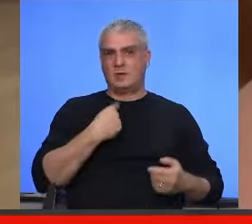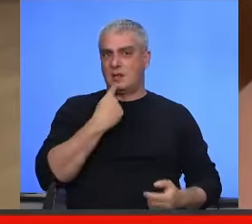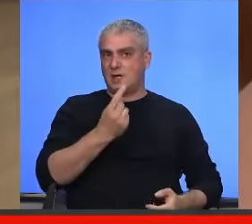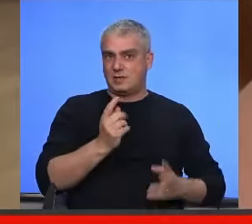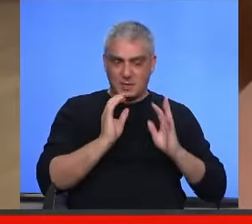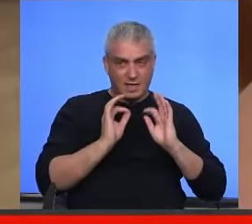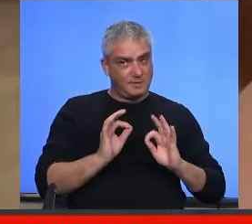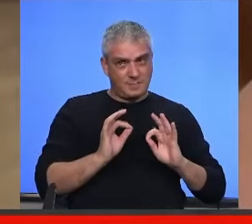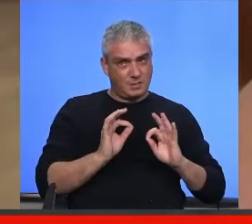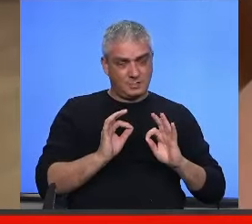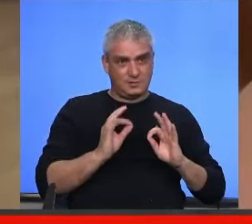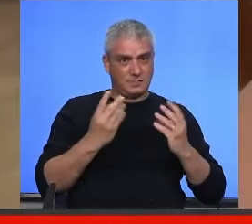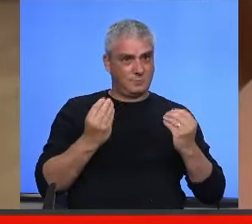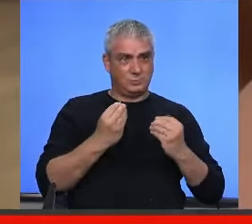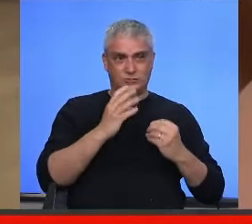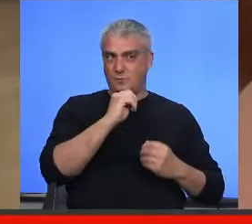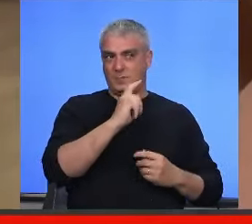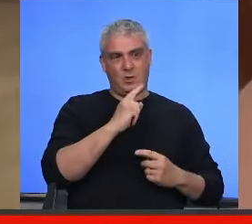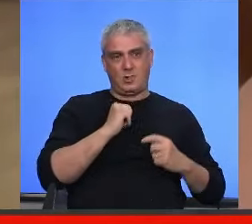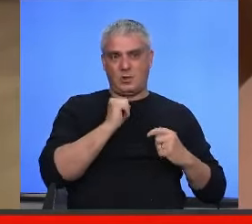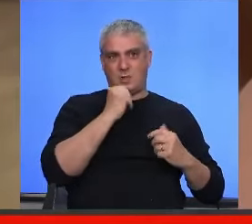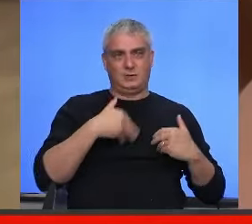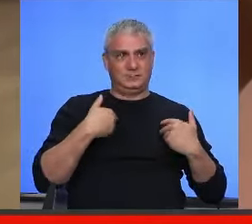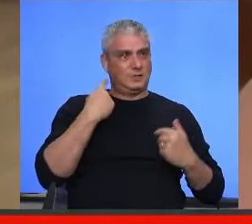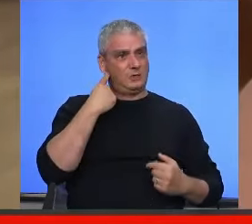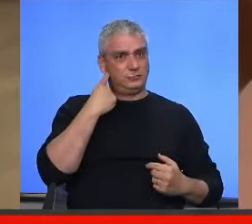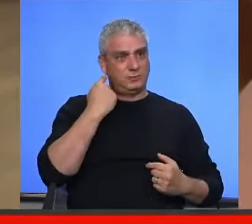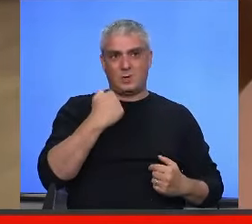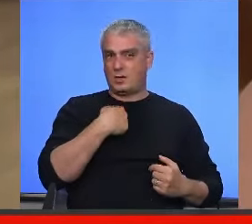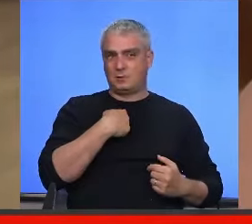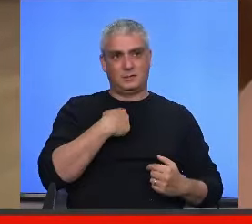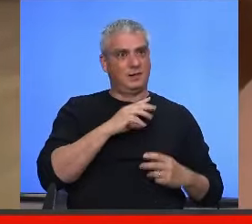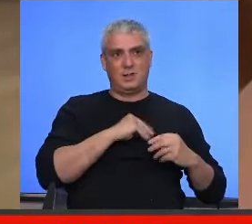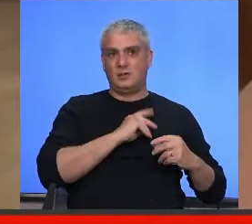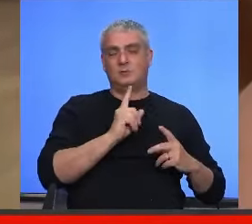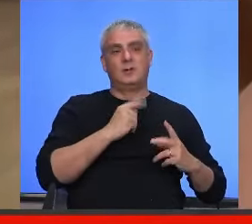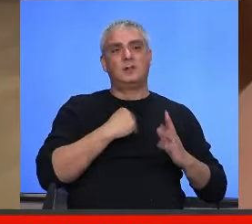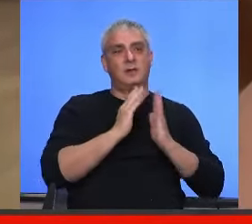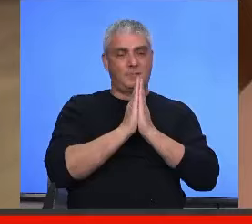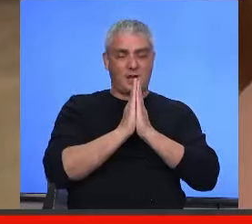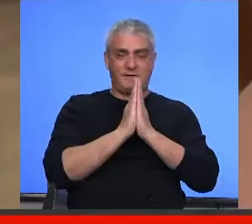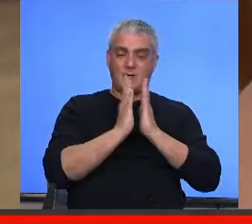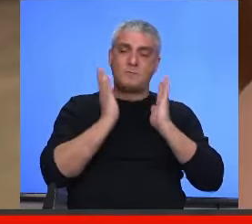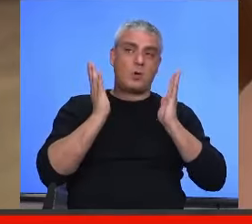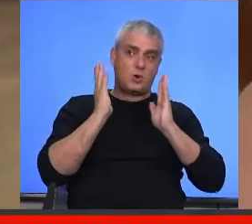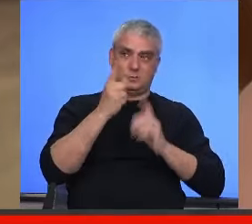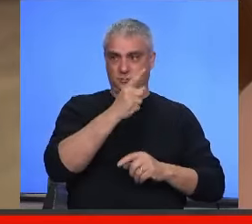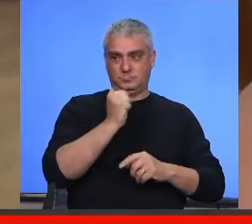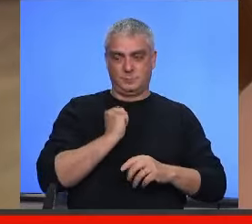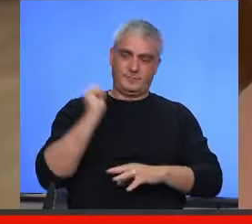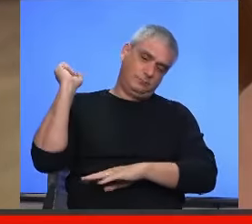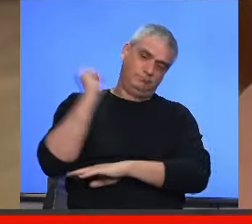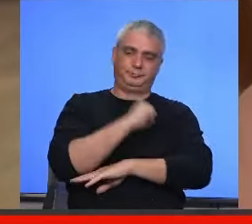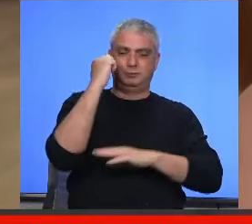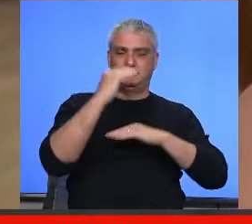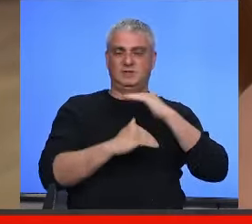האמת, משהו שמאיר לא ישמח לשמוע. אני לא אסכים, אני מקווה מאוד שיביסו את